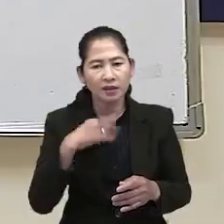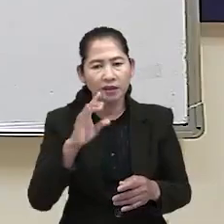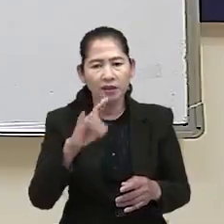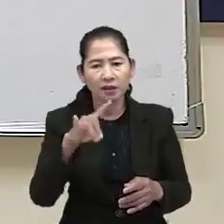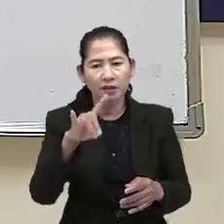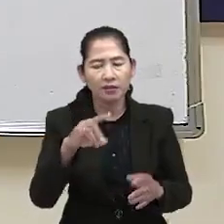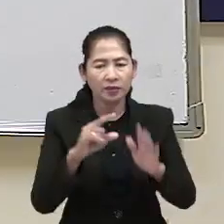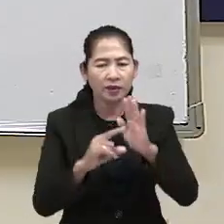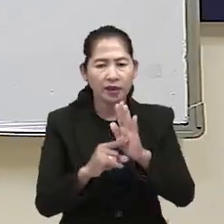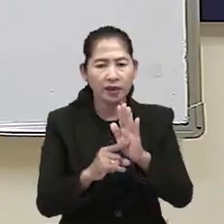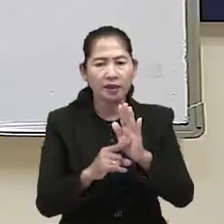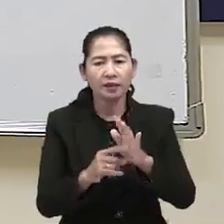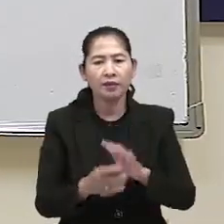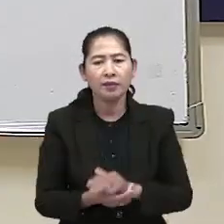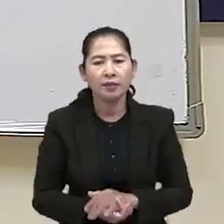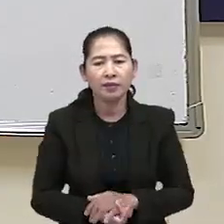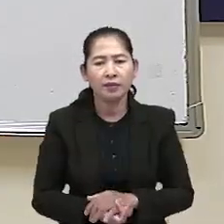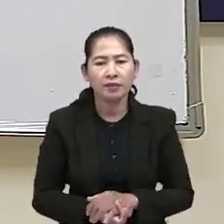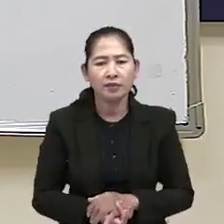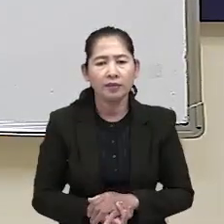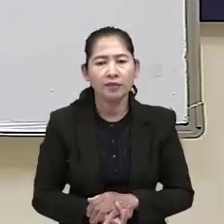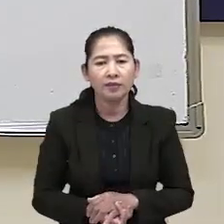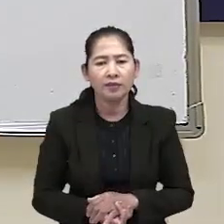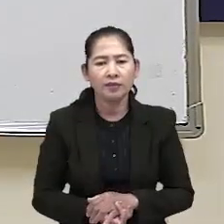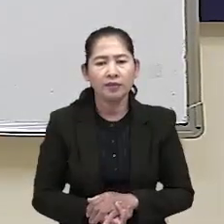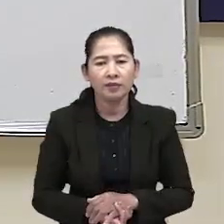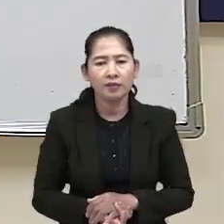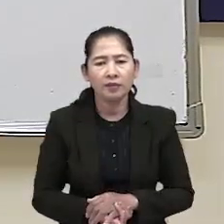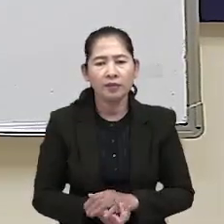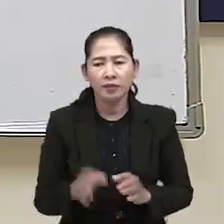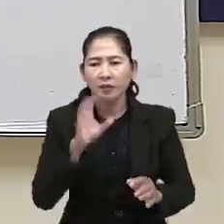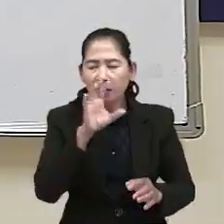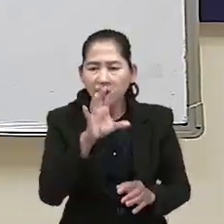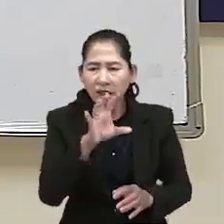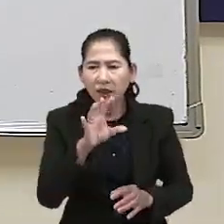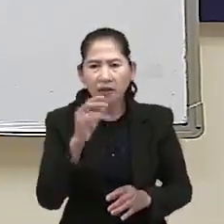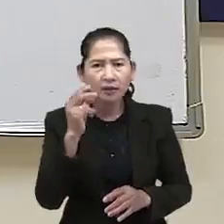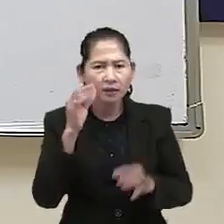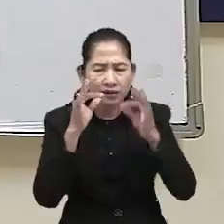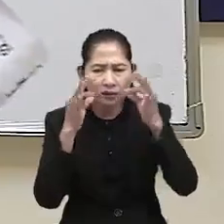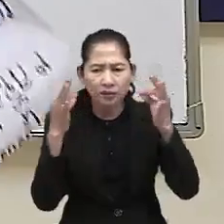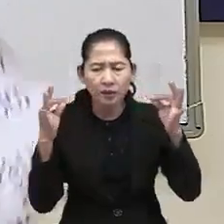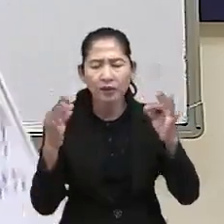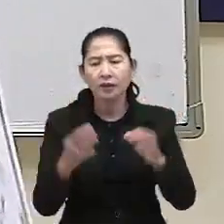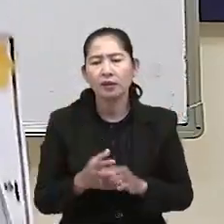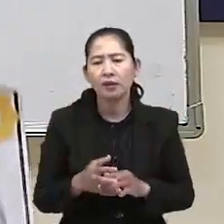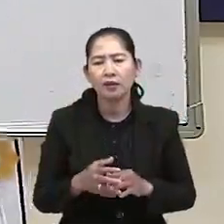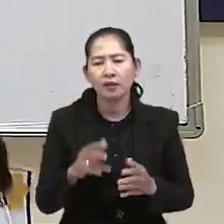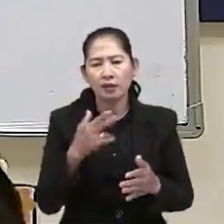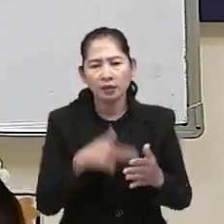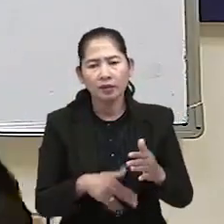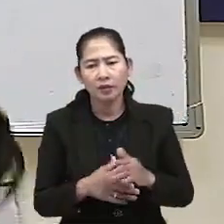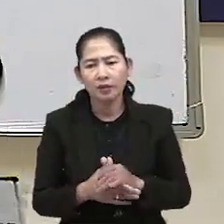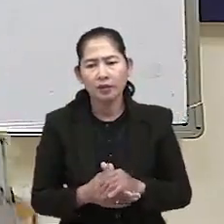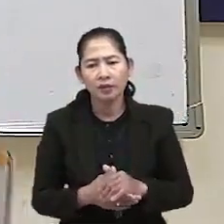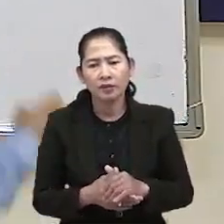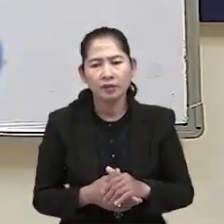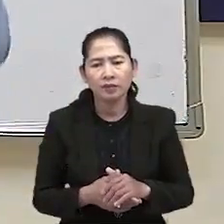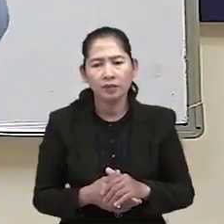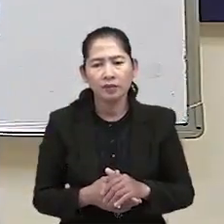ត្វអីមកបង្ហាញកូននៅថ្ងៃនេះចាសត្វឆ្កែឬក៏សត្វឆ្មាឬក៏អីគេកូន